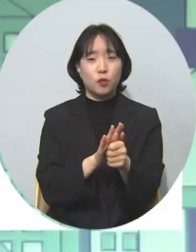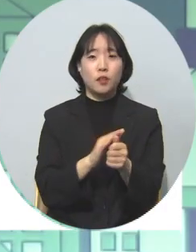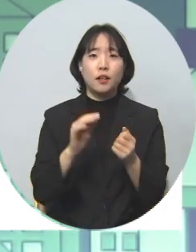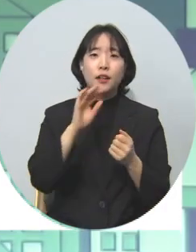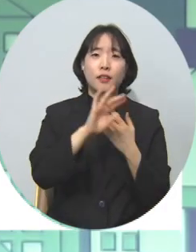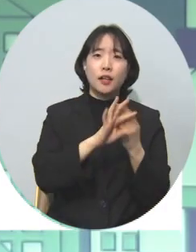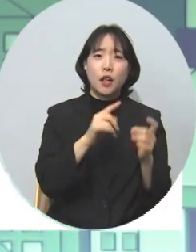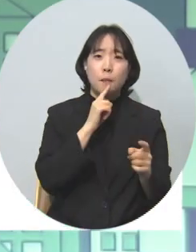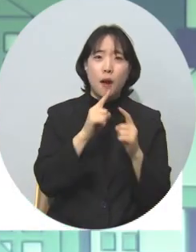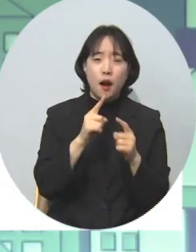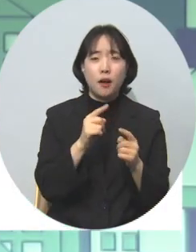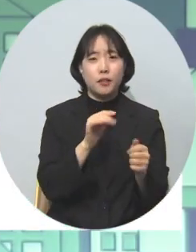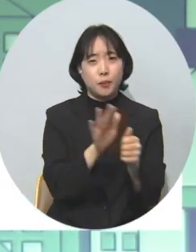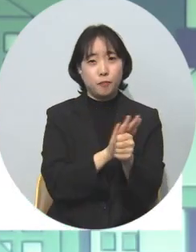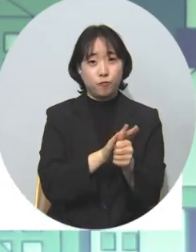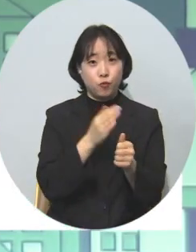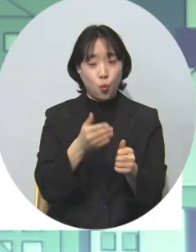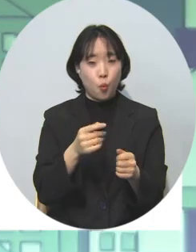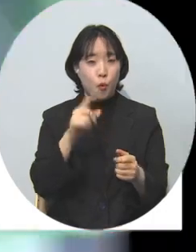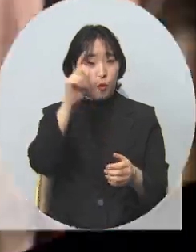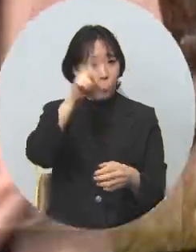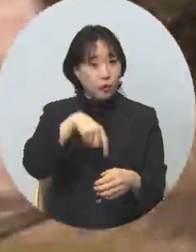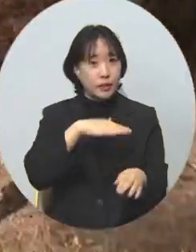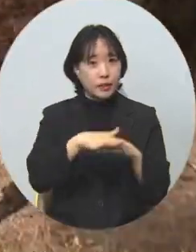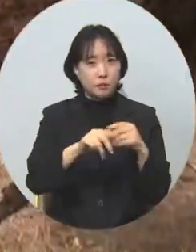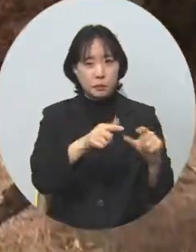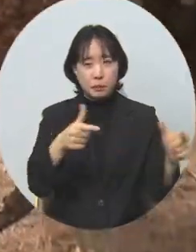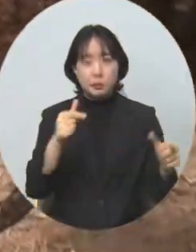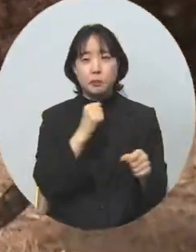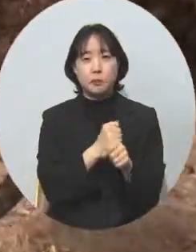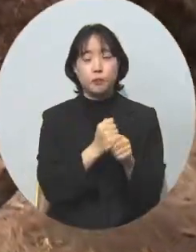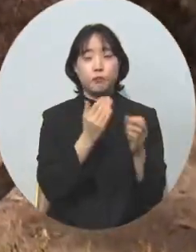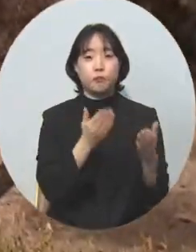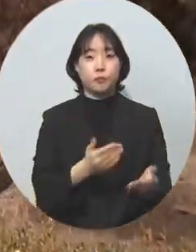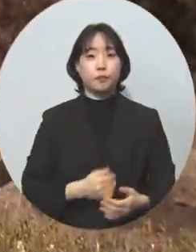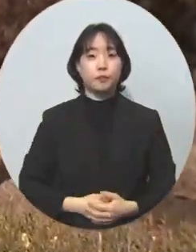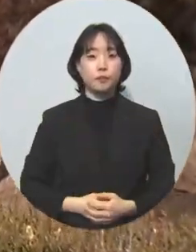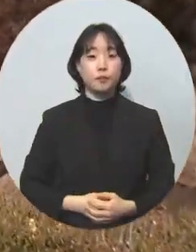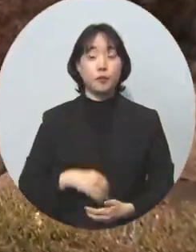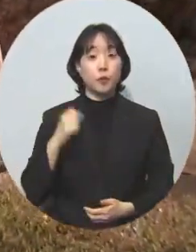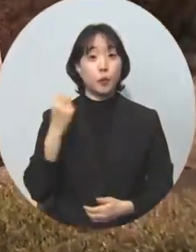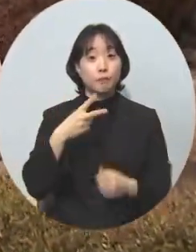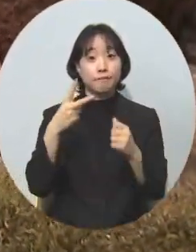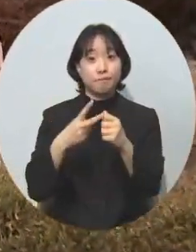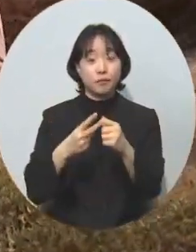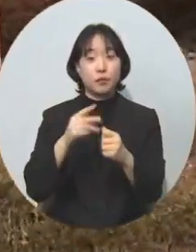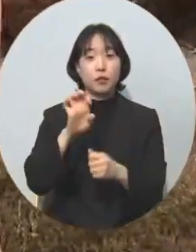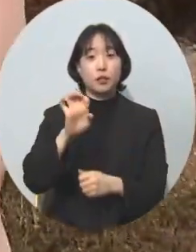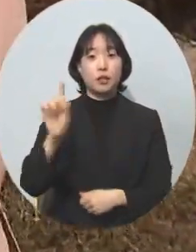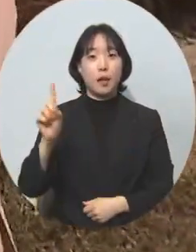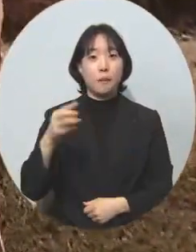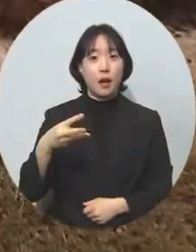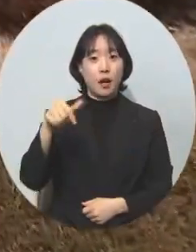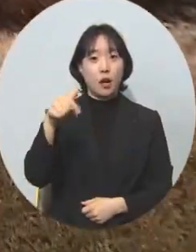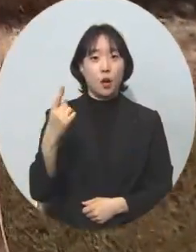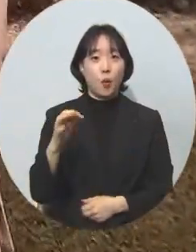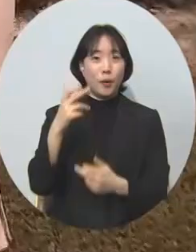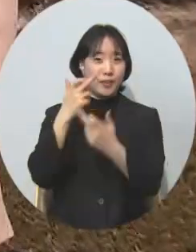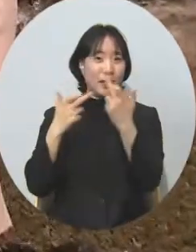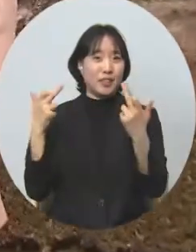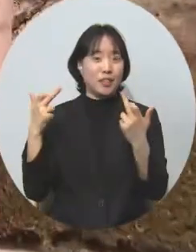개발하고 다양한 결제 방식도 구축합니다 대구하면 떠오르는 또 다른 관광지 바로 이곳 팔공산